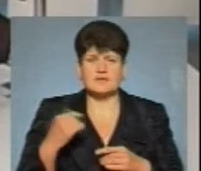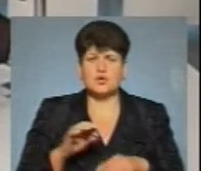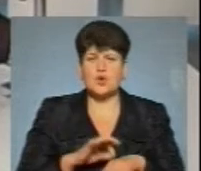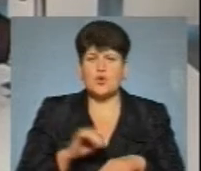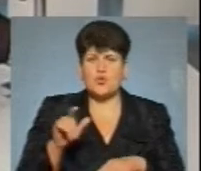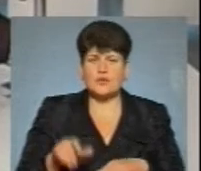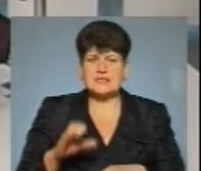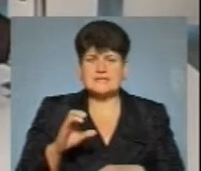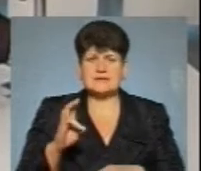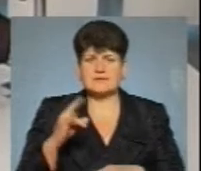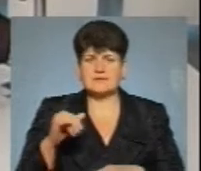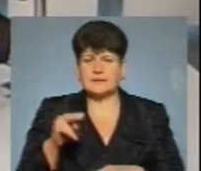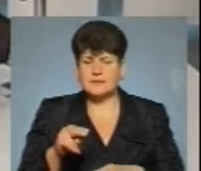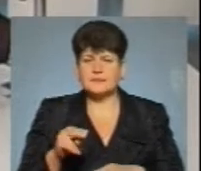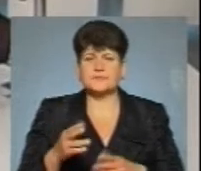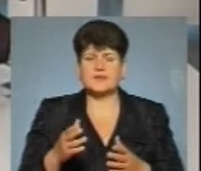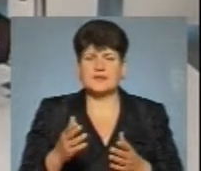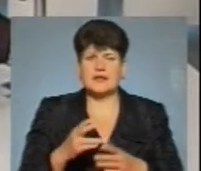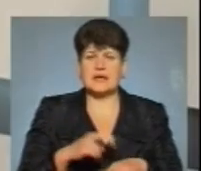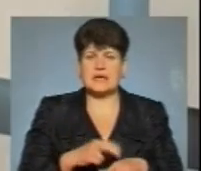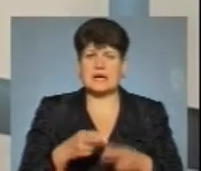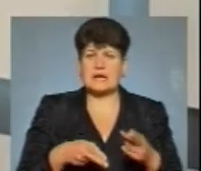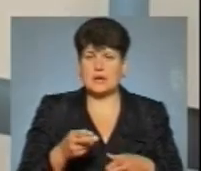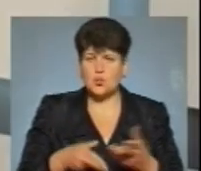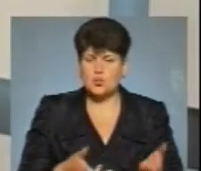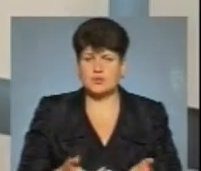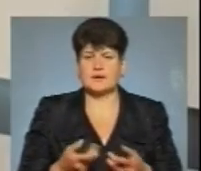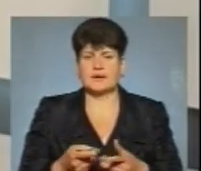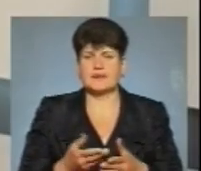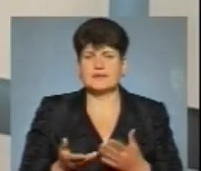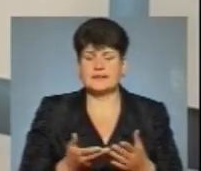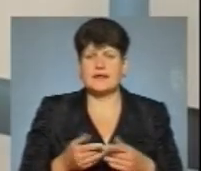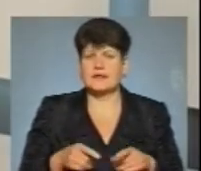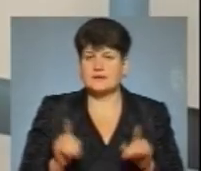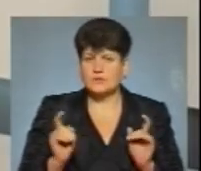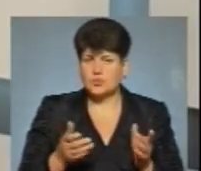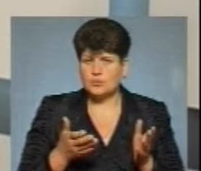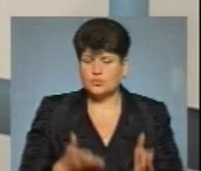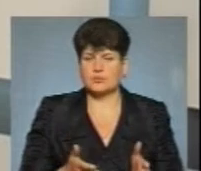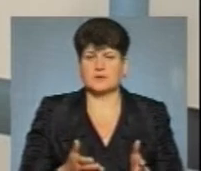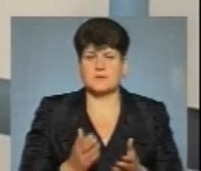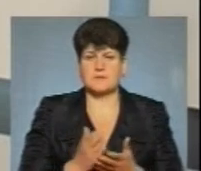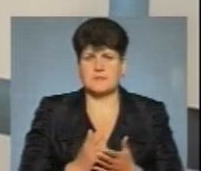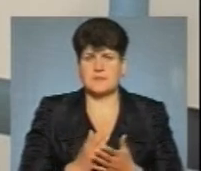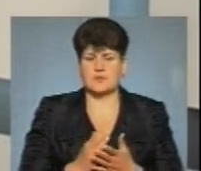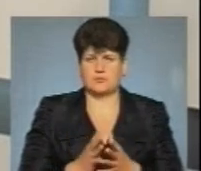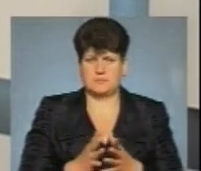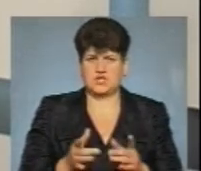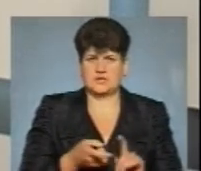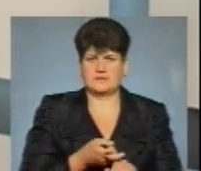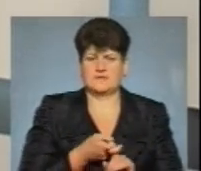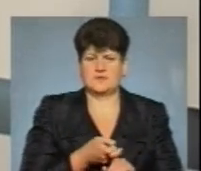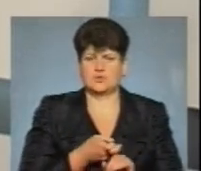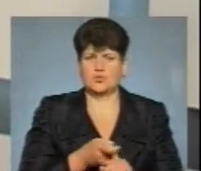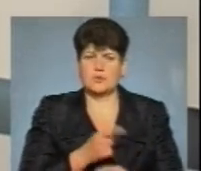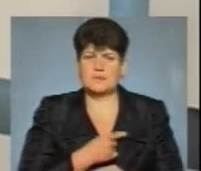СНІД, де стикаються лікарі-хірурги, де стикаються лікарі-акушер-гінекологи, які мають найбільший контакт